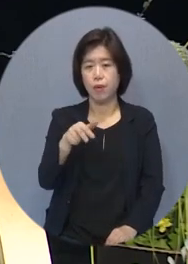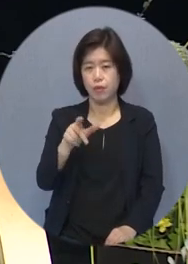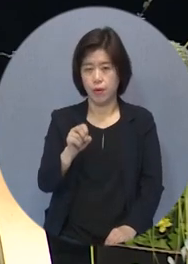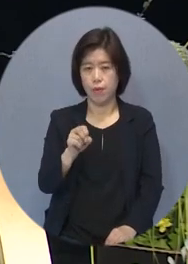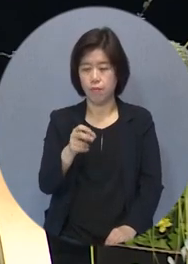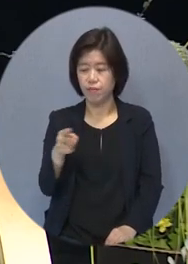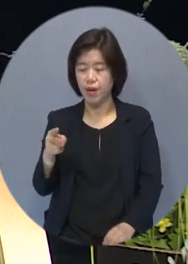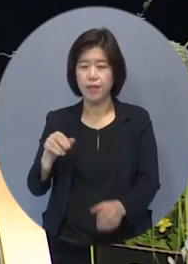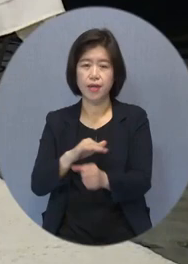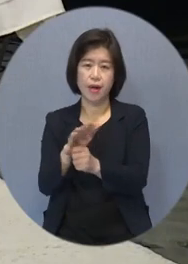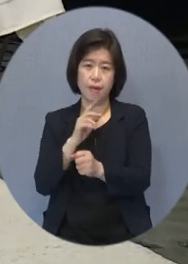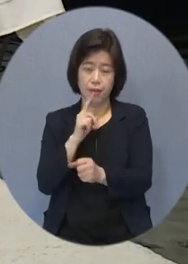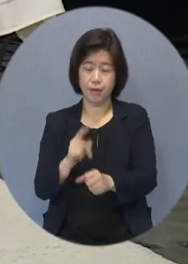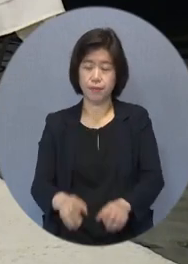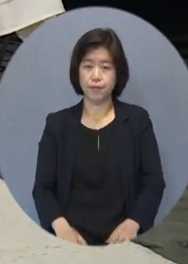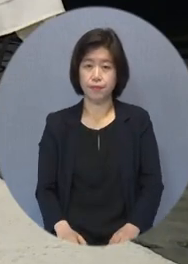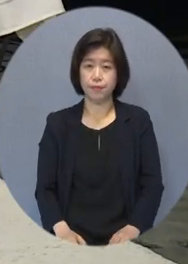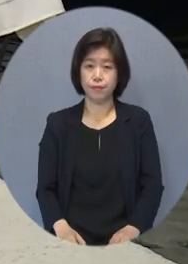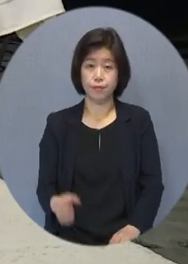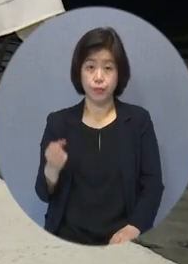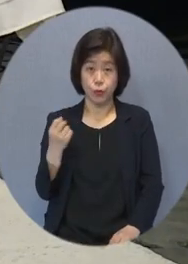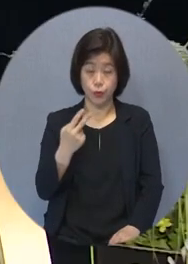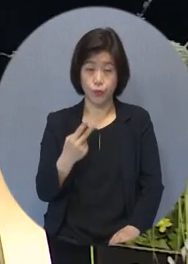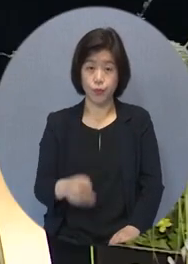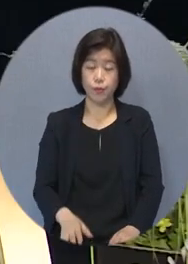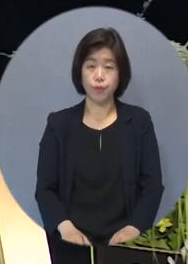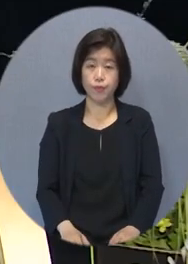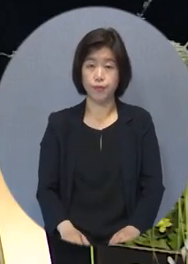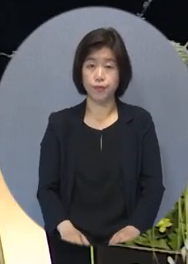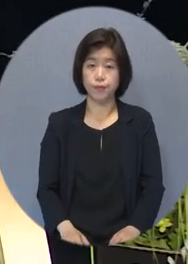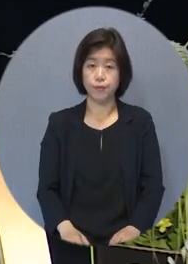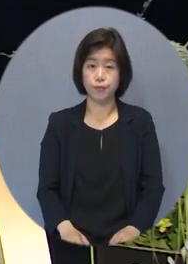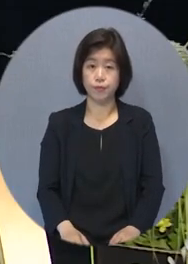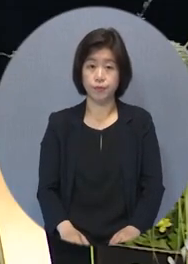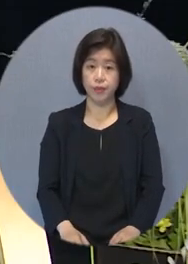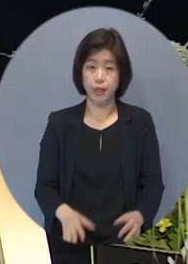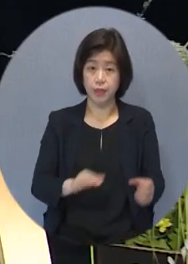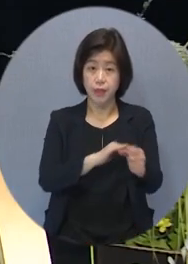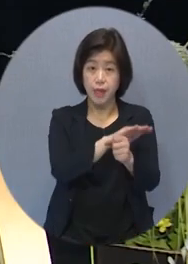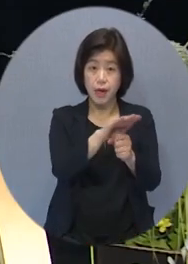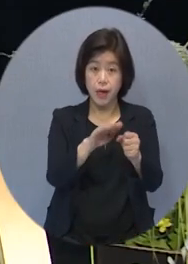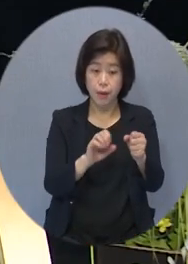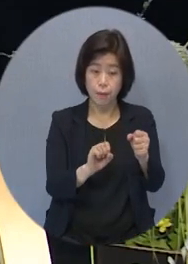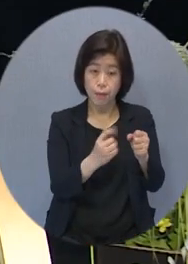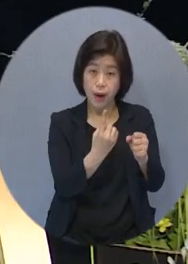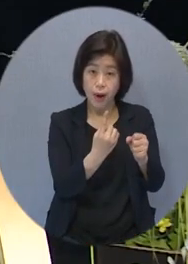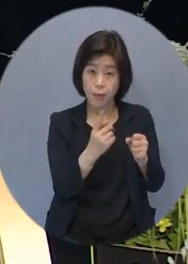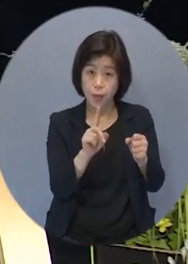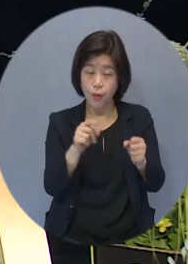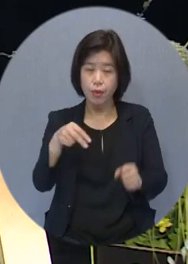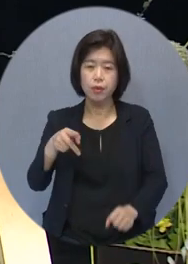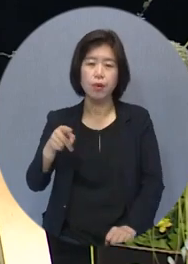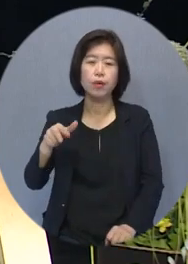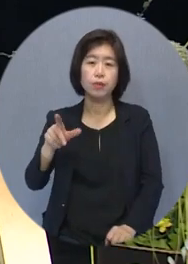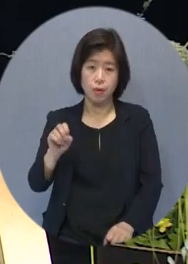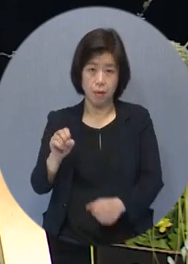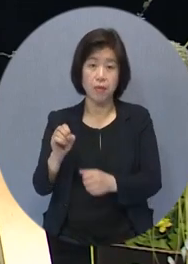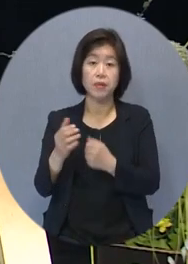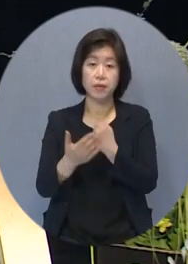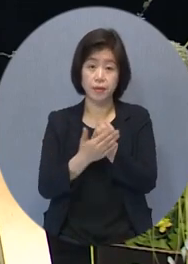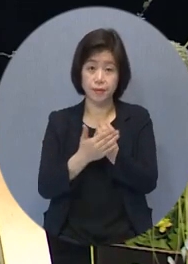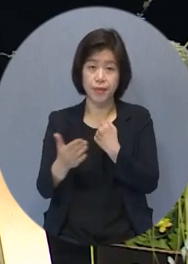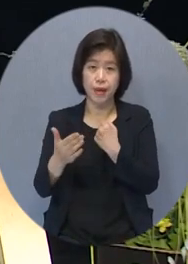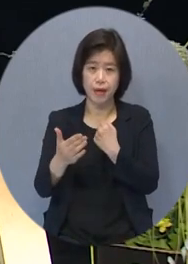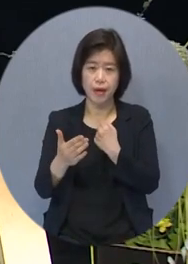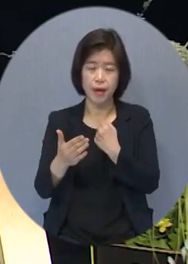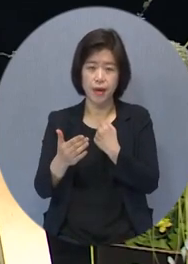있습니다. 그뿐만이 아닙니다. 오히려 사랑의 반원 서정이야말로 절대적